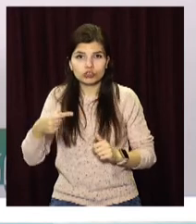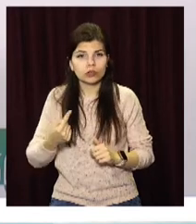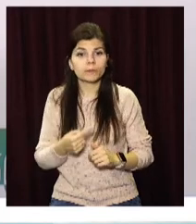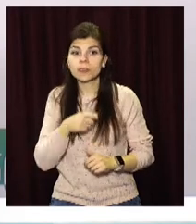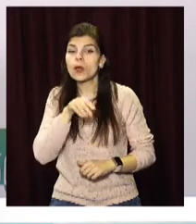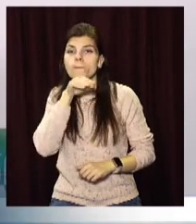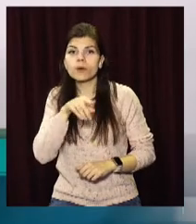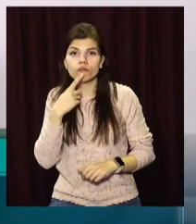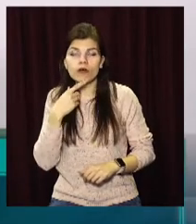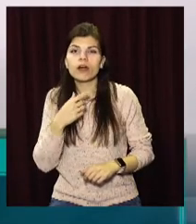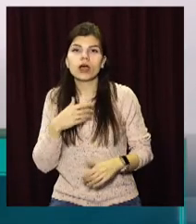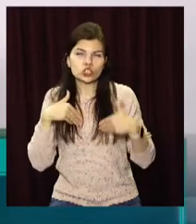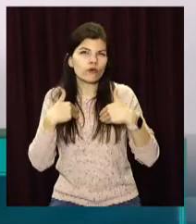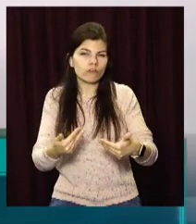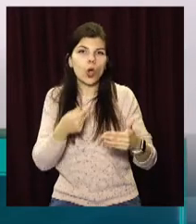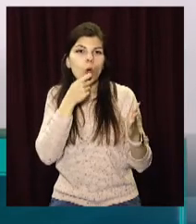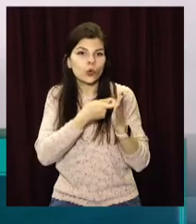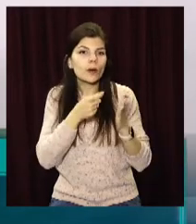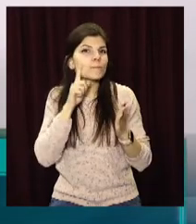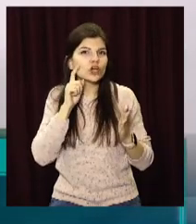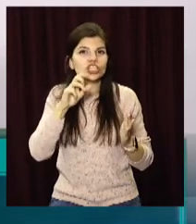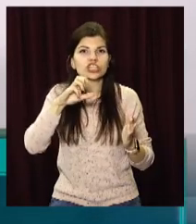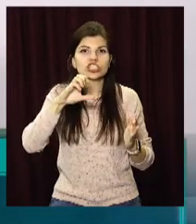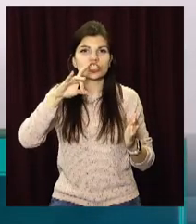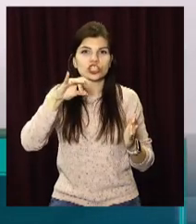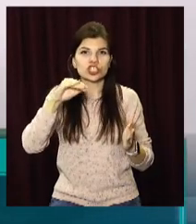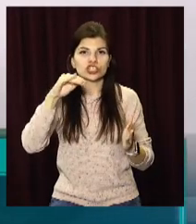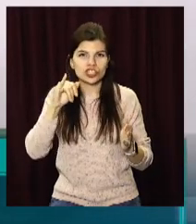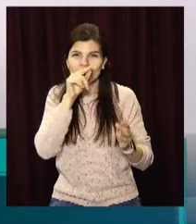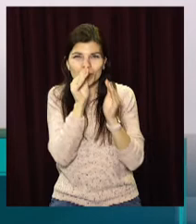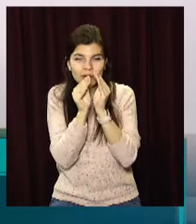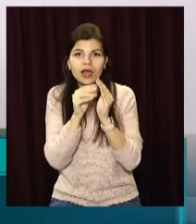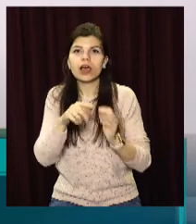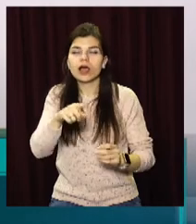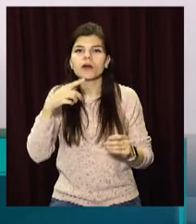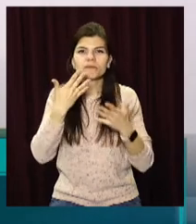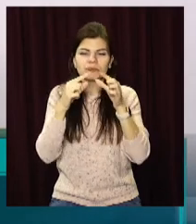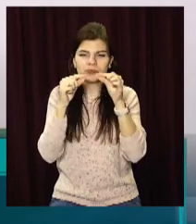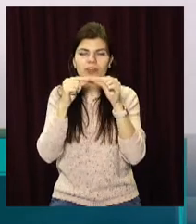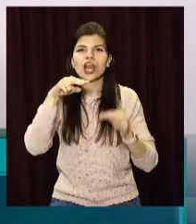Фахівці радять годувати молодих стрижів лічинками